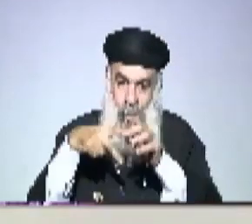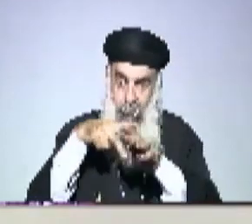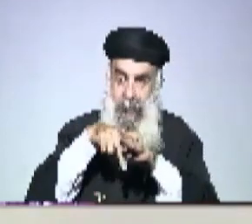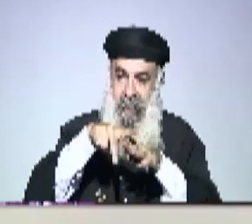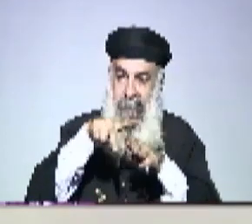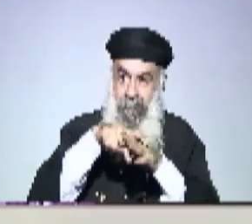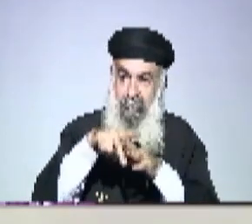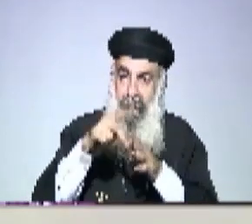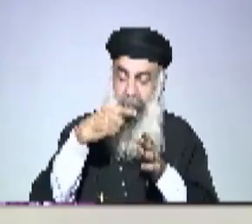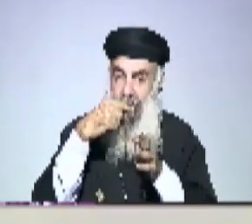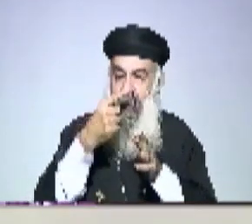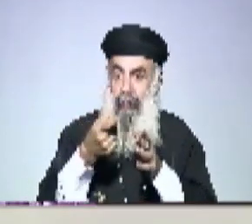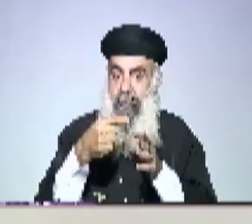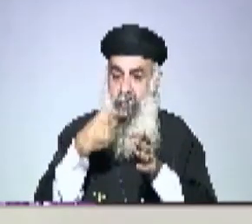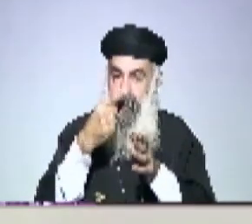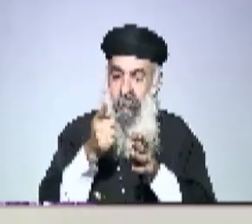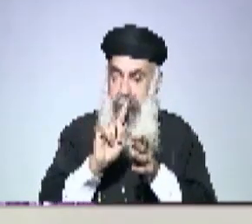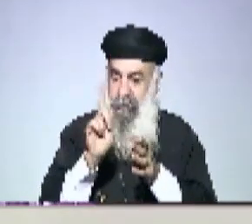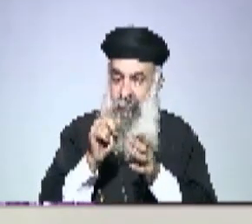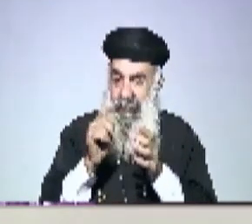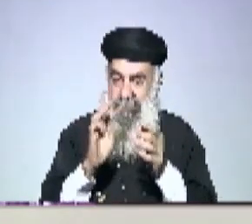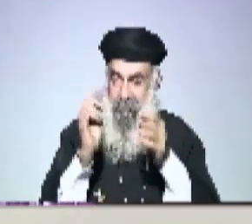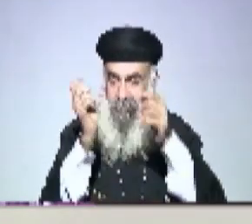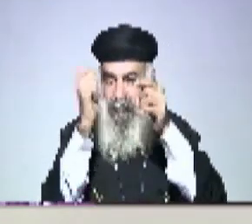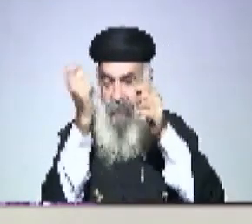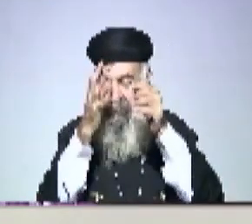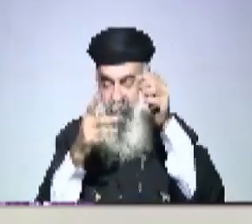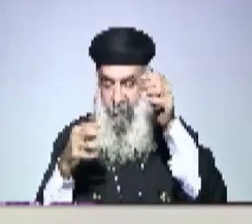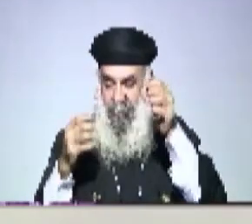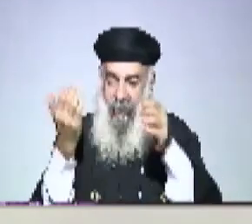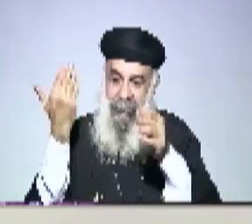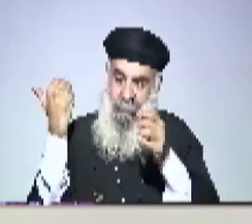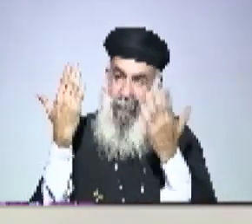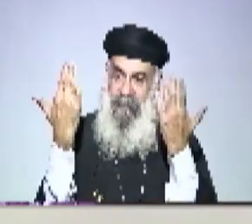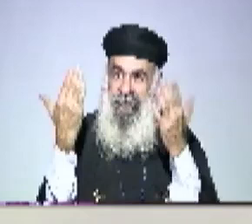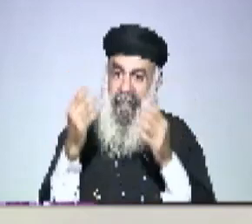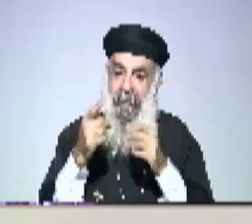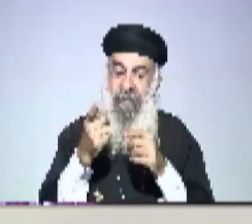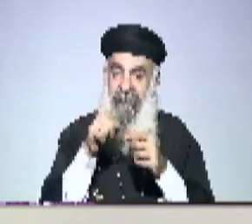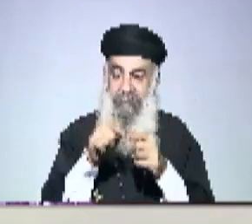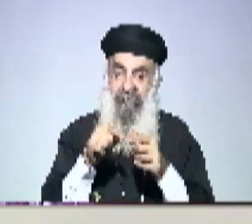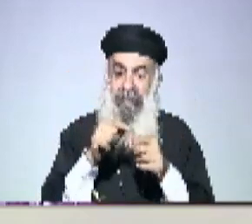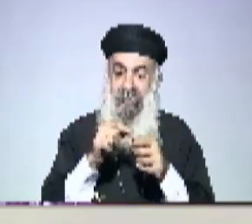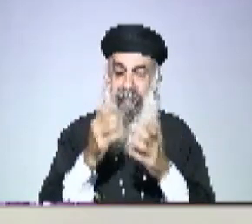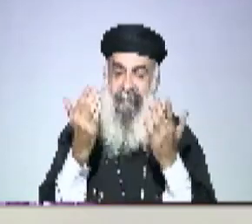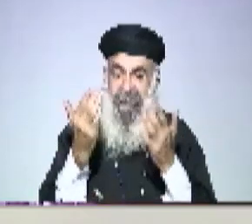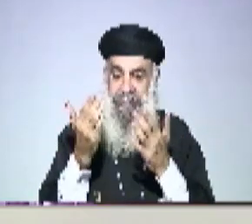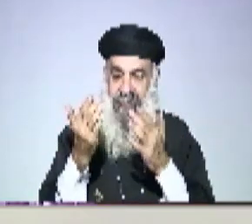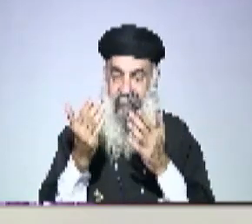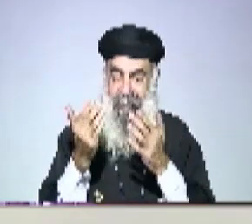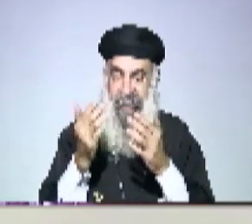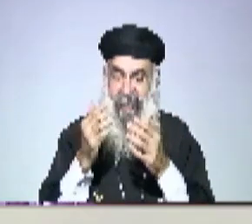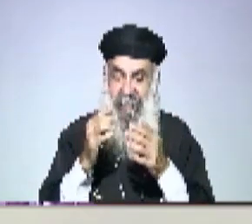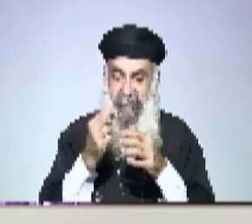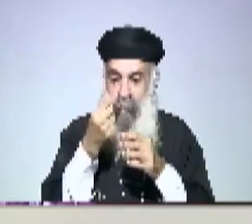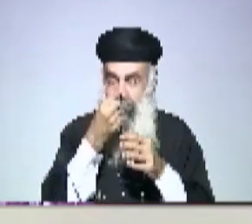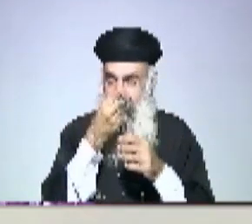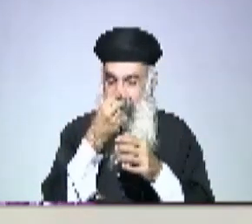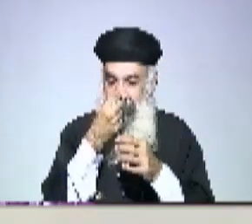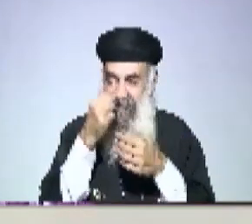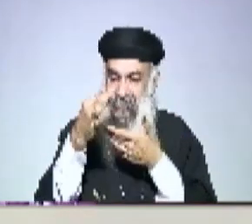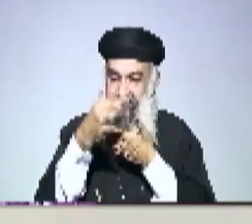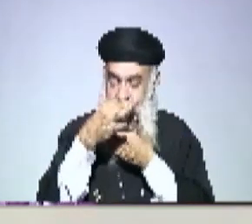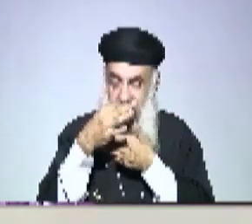ده اللي بيقول ما نصلي مزامير قبل قبل القداس هل تيجي في قداس خميس العهد تقول مش لازم صلوات البخه مش